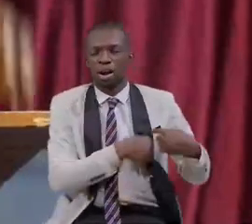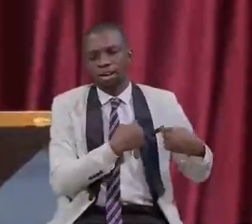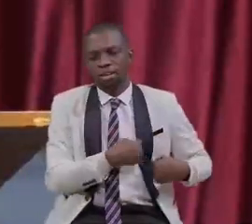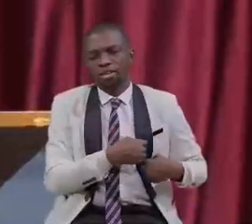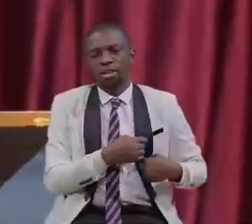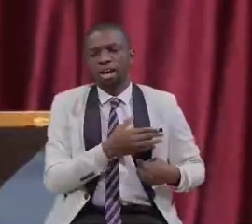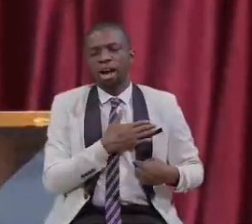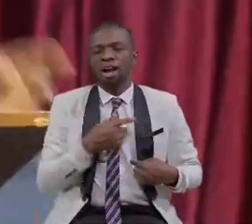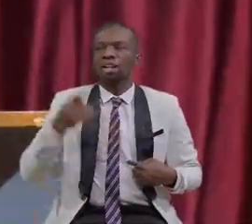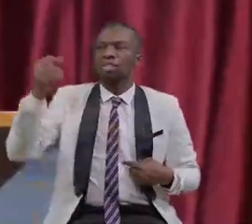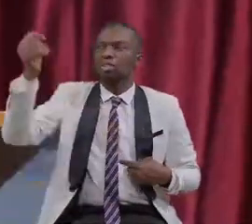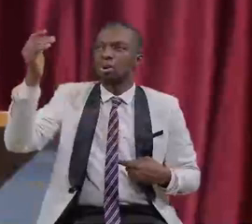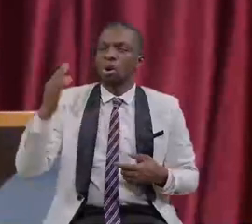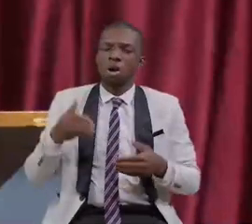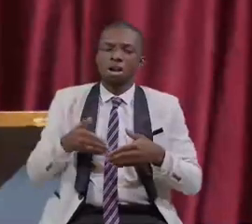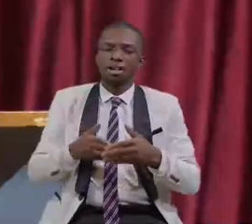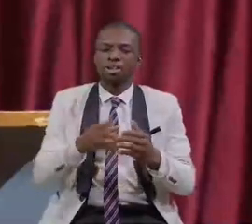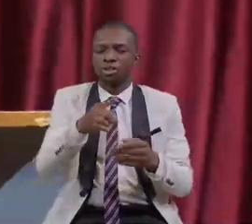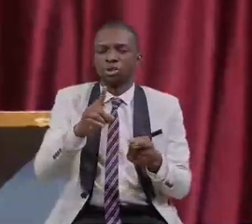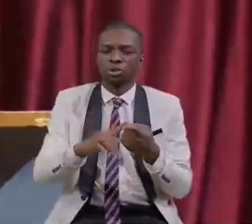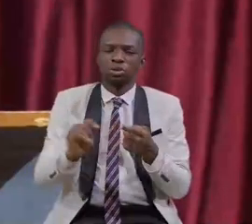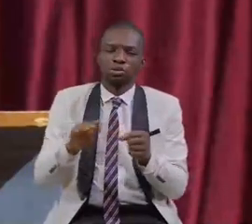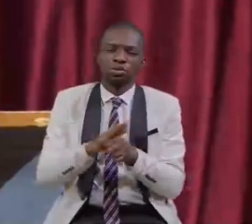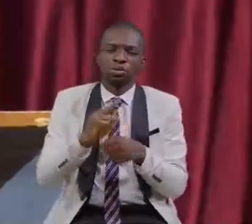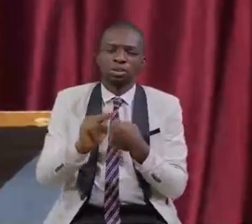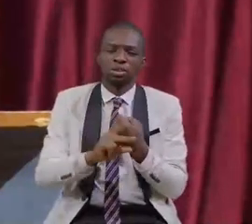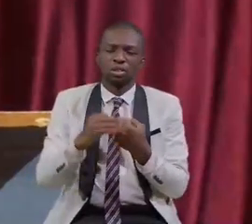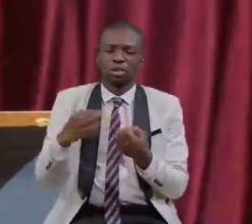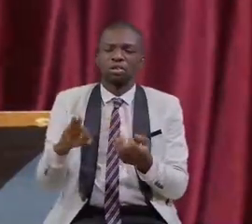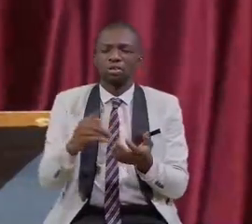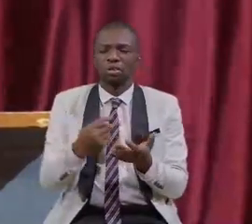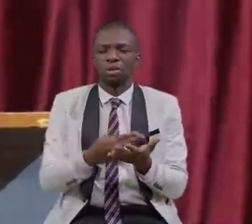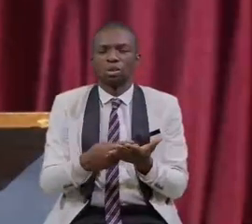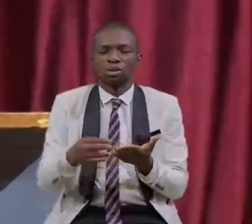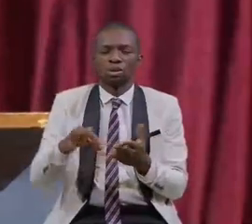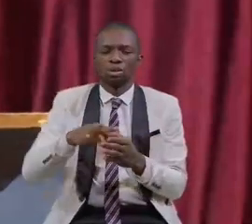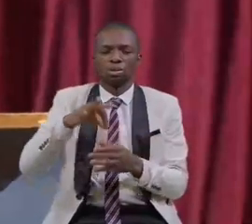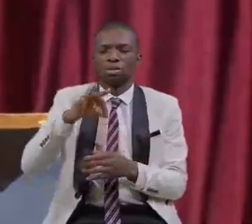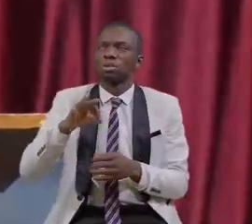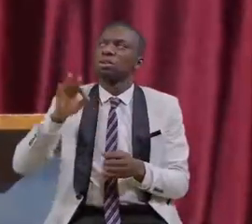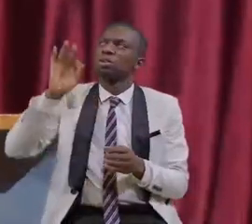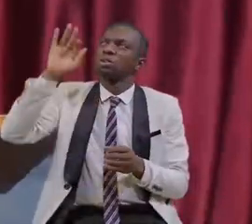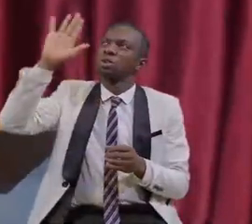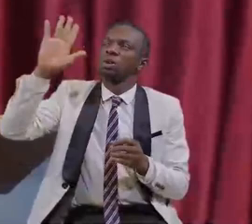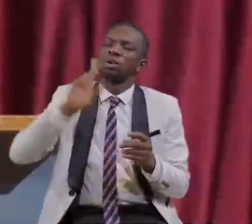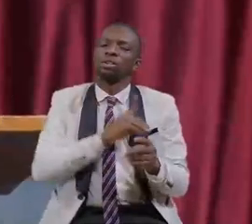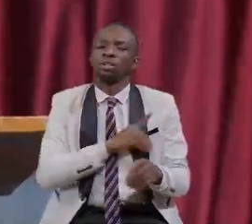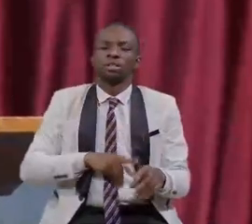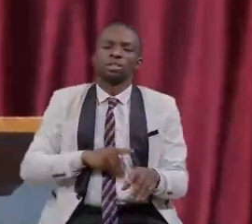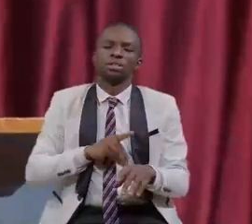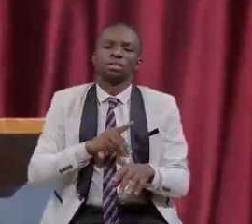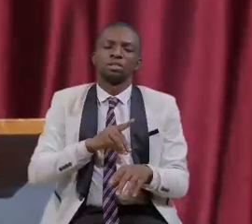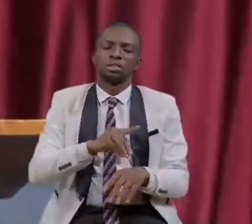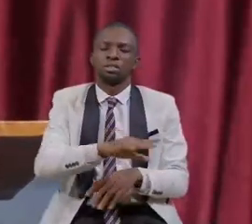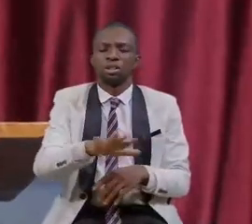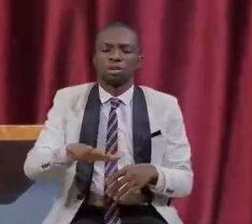Cela même nous conduit à la plénitude du Saint-Esprit. Ton règne, que ton règne vienne. Après